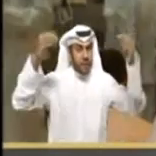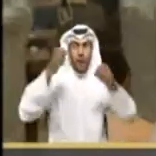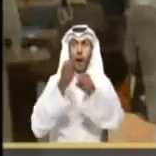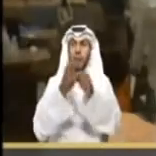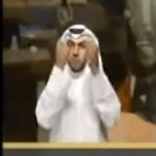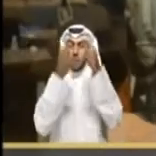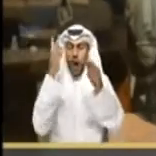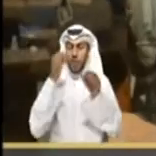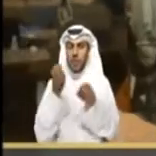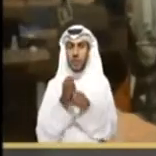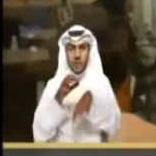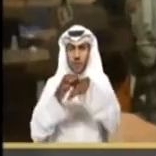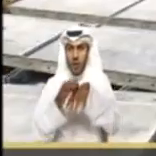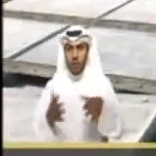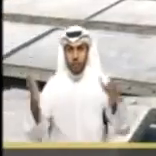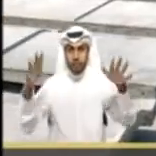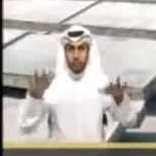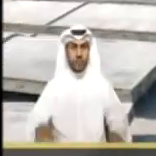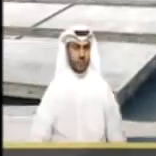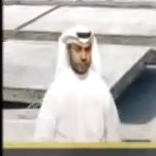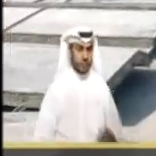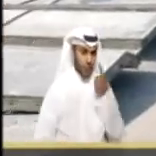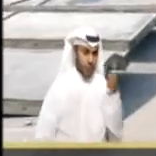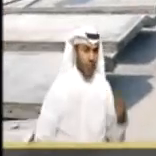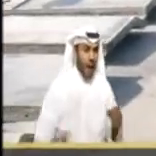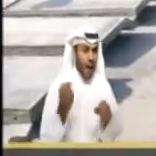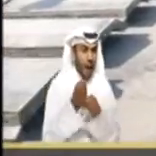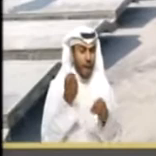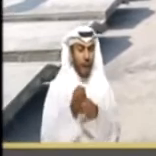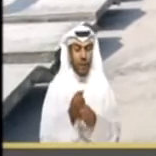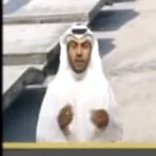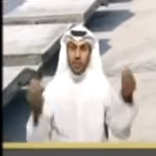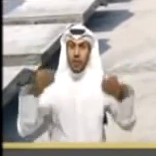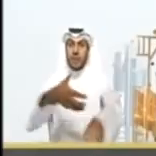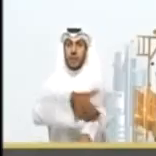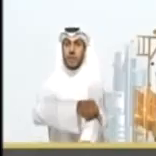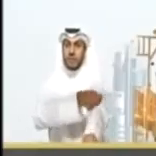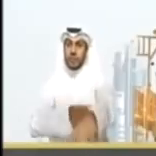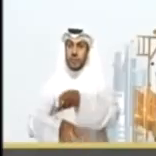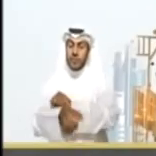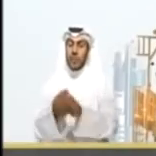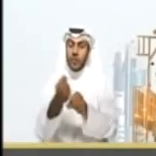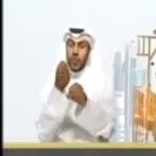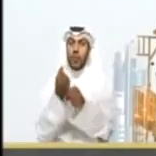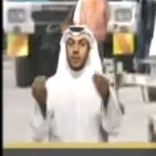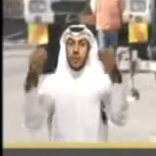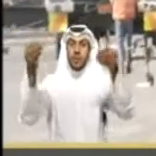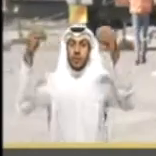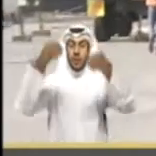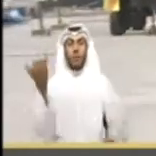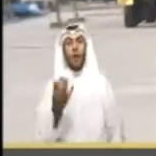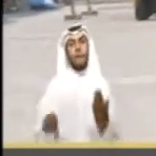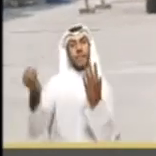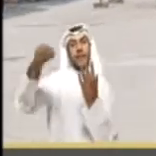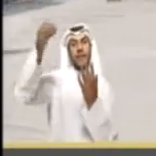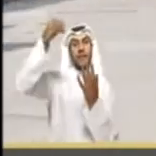القدرة الاستيعابية وكفاءة الطرق. الحكومة تسير على خطى إيجابية نحو تحقيق أهدافها التنموية وتعزيز نموها